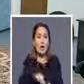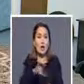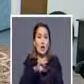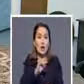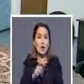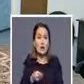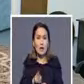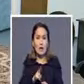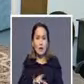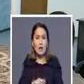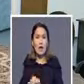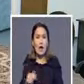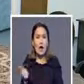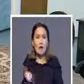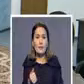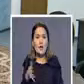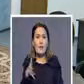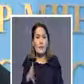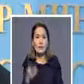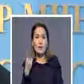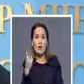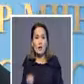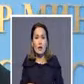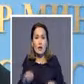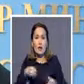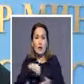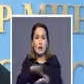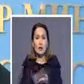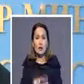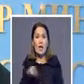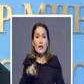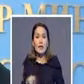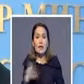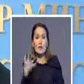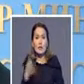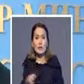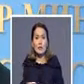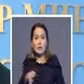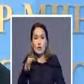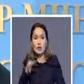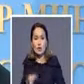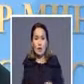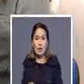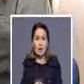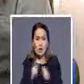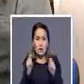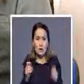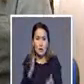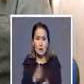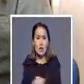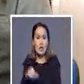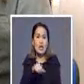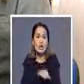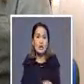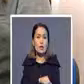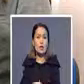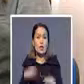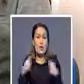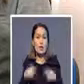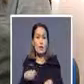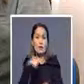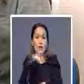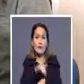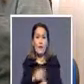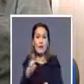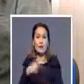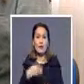аптада 5200-ге жуық қылмыс тіркелсе, соның 2500-ге тартасы ізі суымай ашылған. Есірткіні сатудың